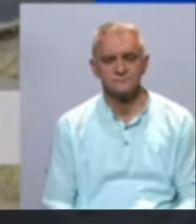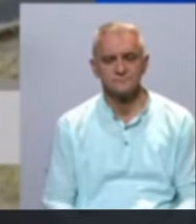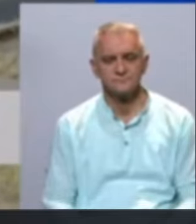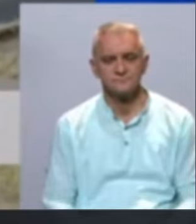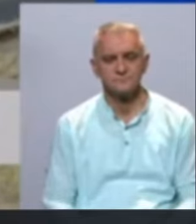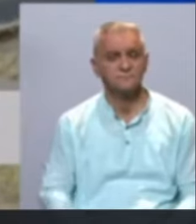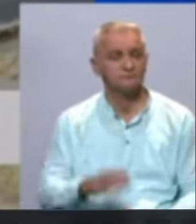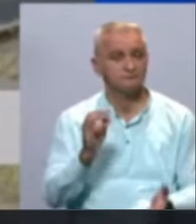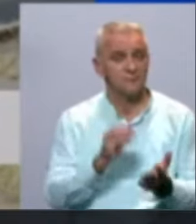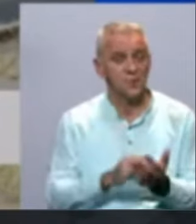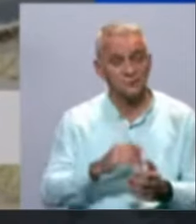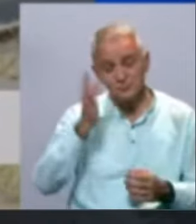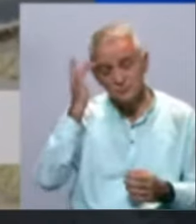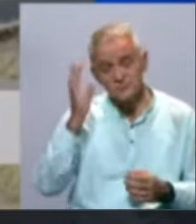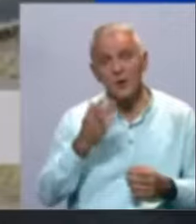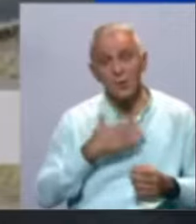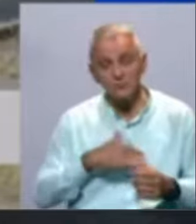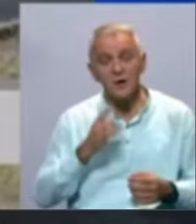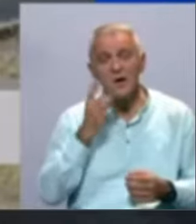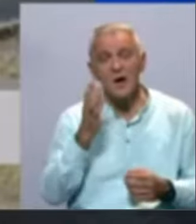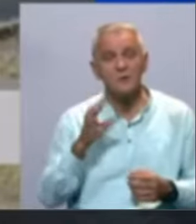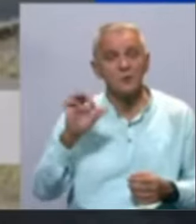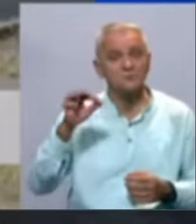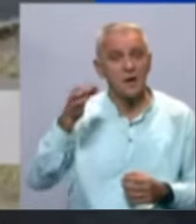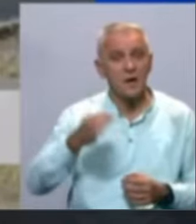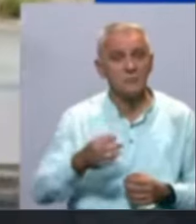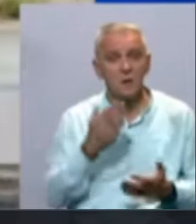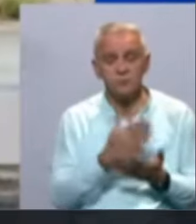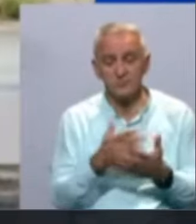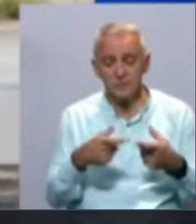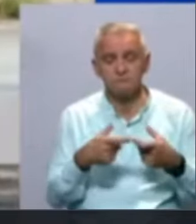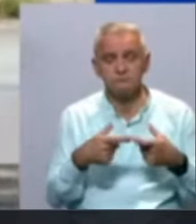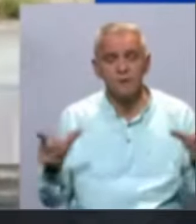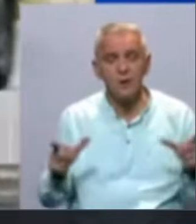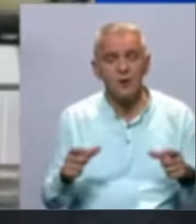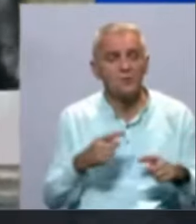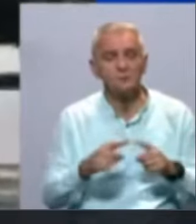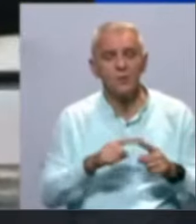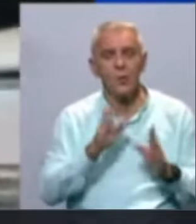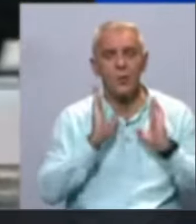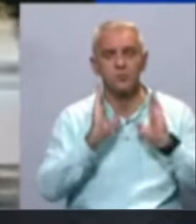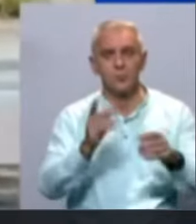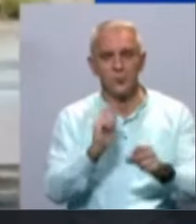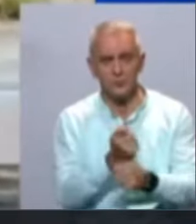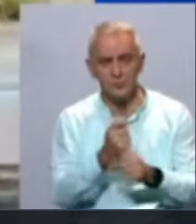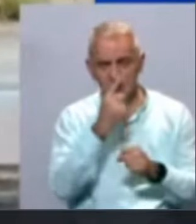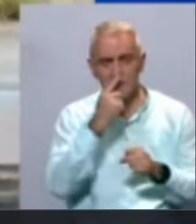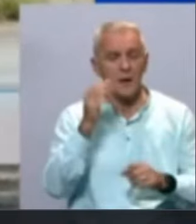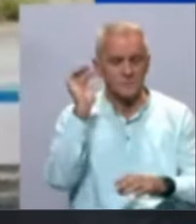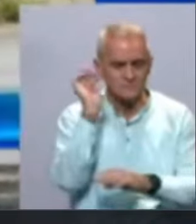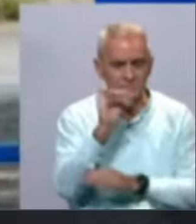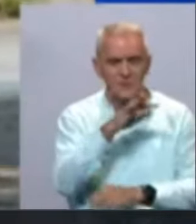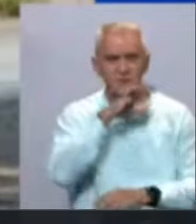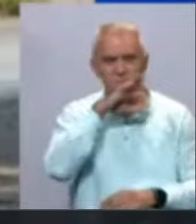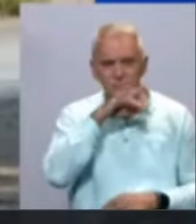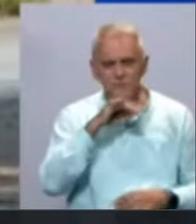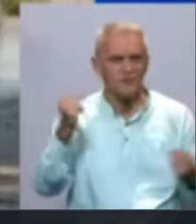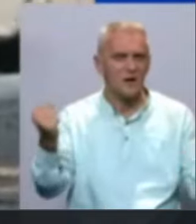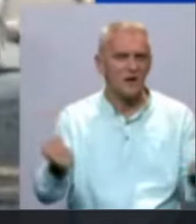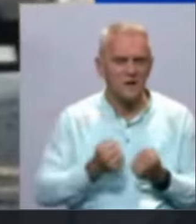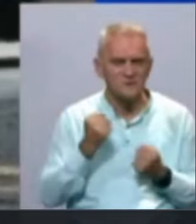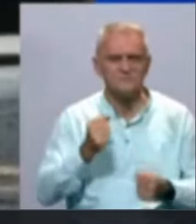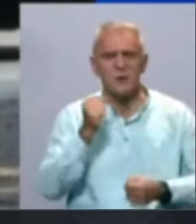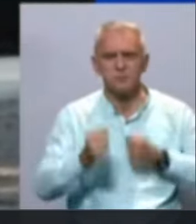Još je neizvjesno hoće li i kada Tuzlanski kanton biti deblokiran kada je riječ o putnoj komunikaciji. Apeli, priče o aktivnostima,